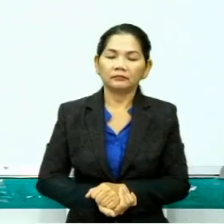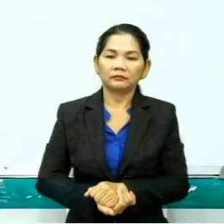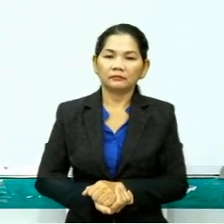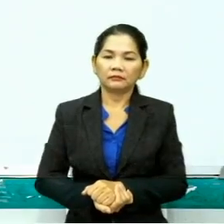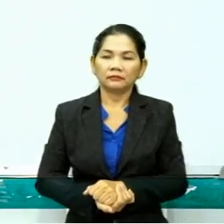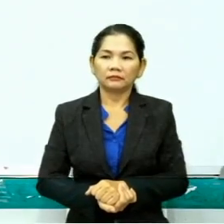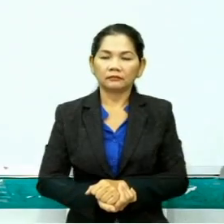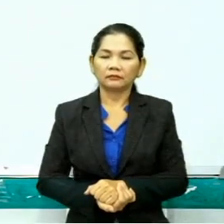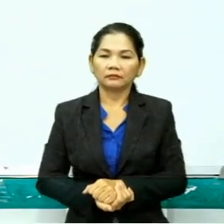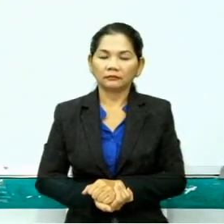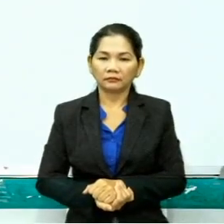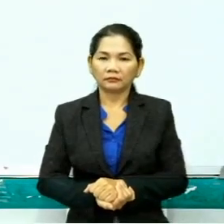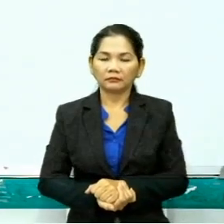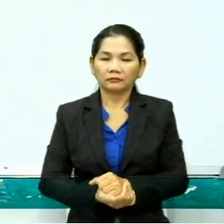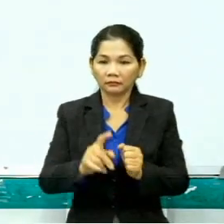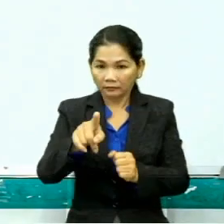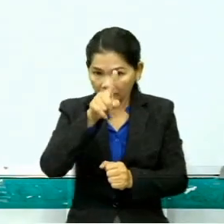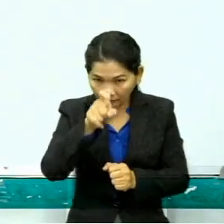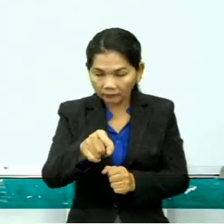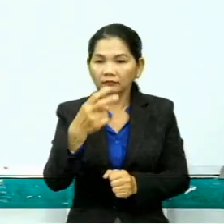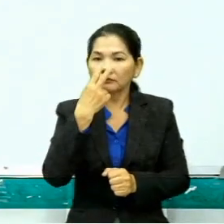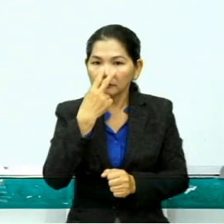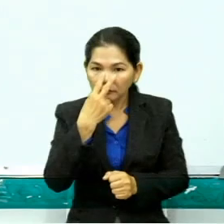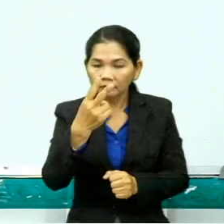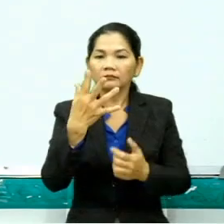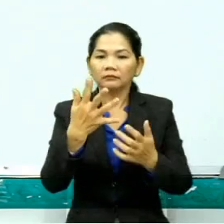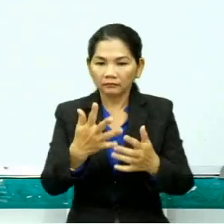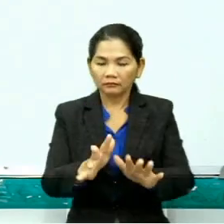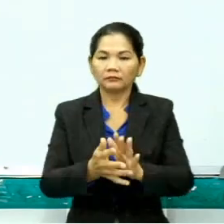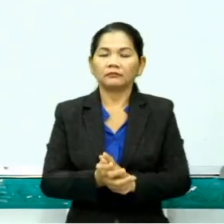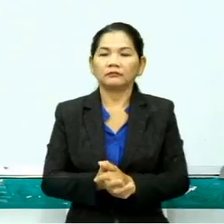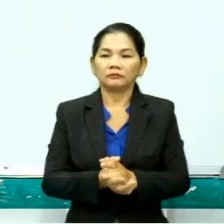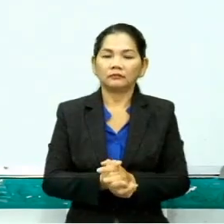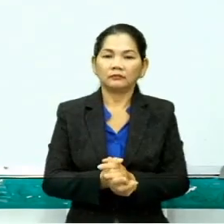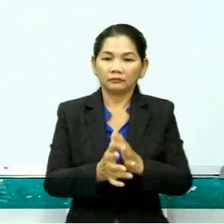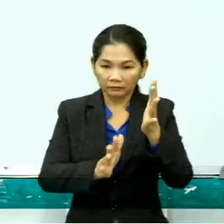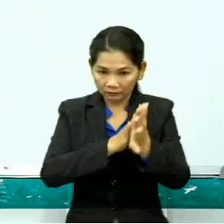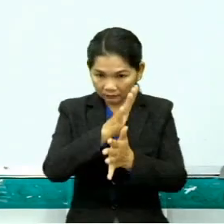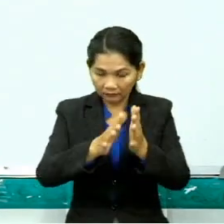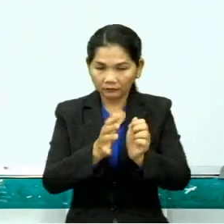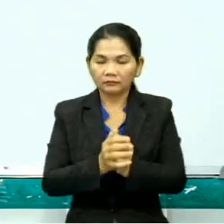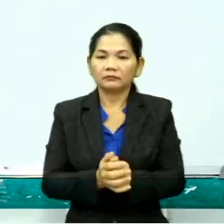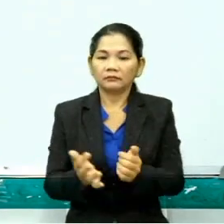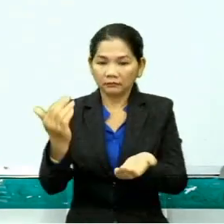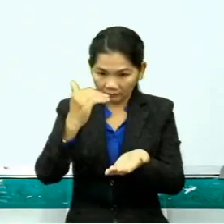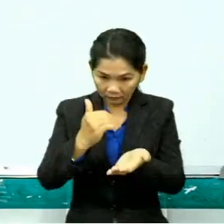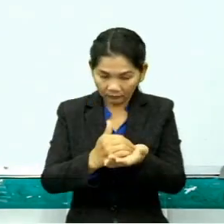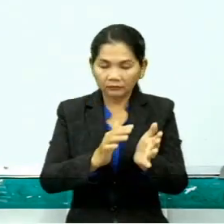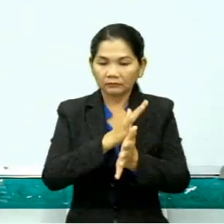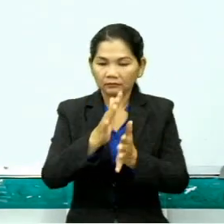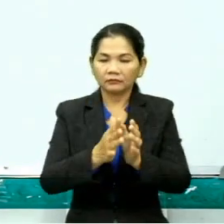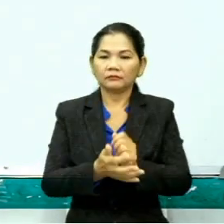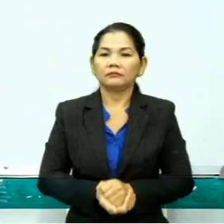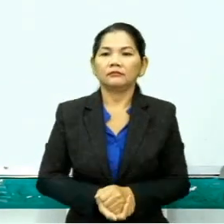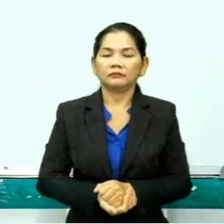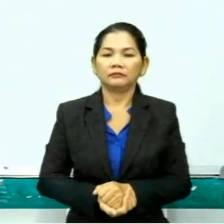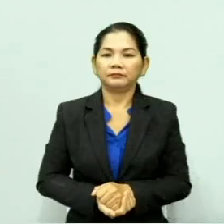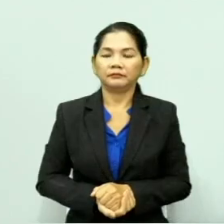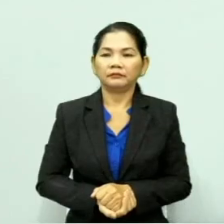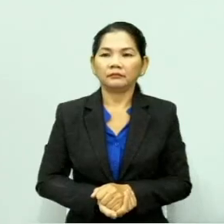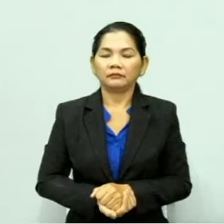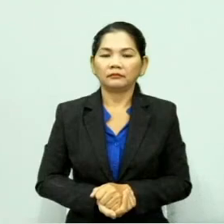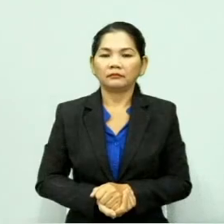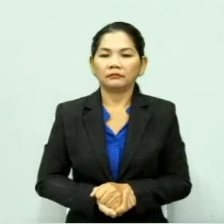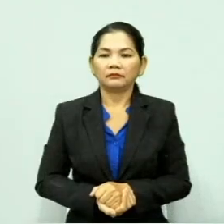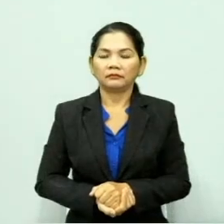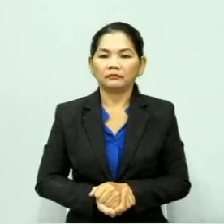chàng chẳng con ban chắc khơi xung đồ tìm mùi đọc bà dương hay nè con hay nè cửu có ban ám chà xung đồ nế ai con chà sẽ đạp rồi rồi hai đài